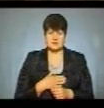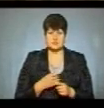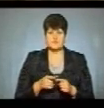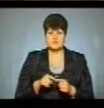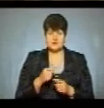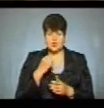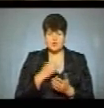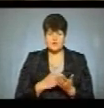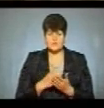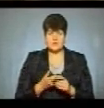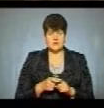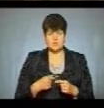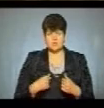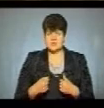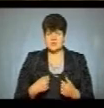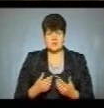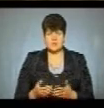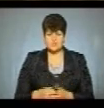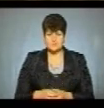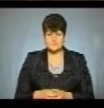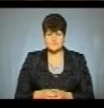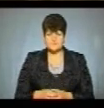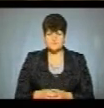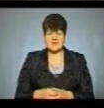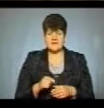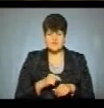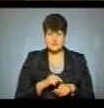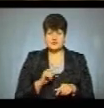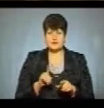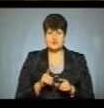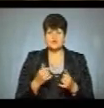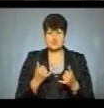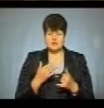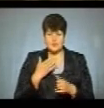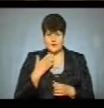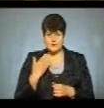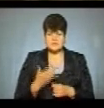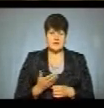ветерани дуже страдають. І от відчуваю, що сьогодні востаннє